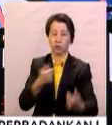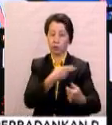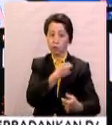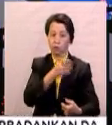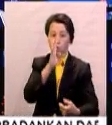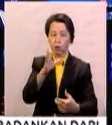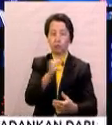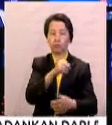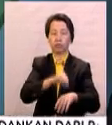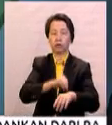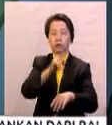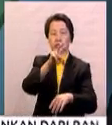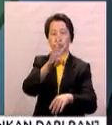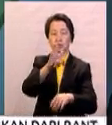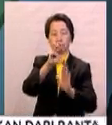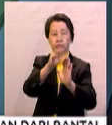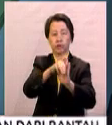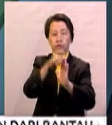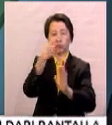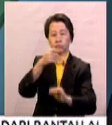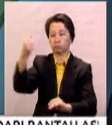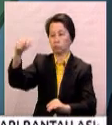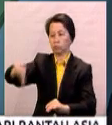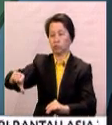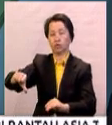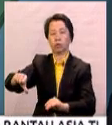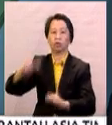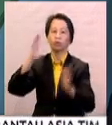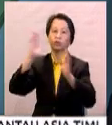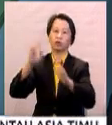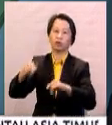itu hanya mengambil masa 24 minit sahaja untuk menewaskan